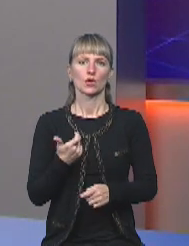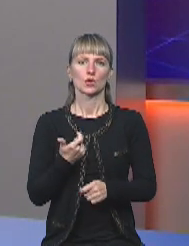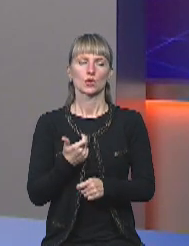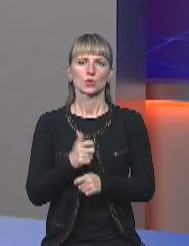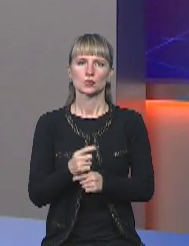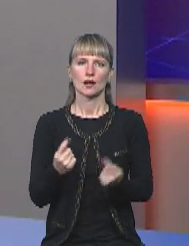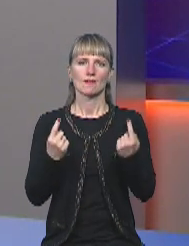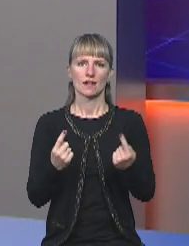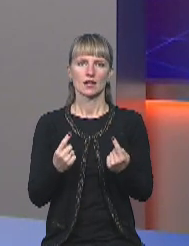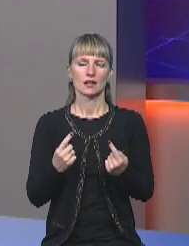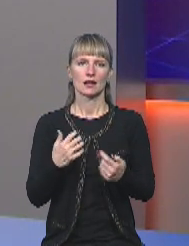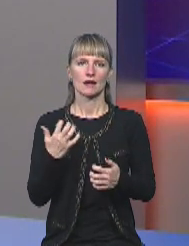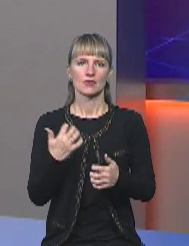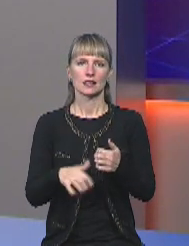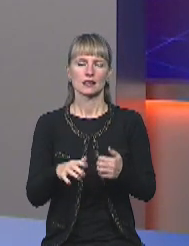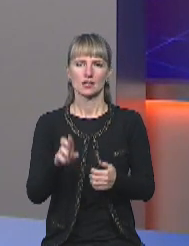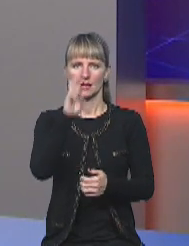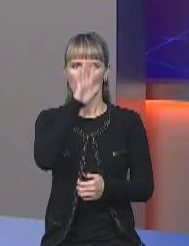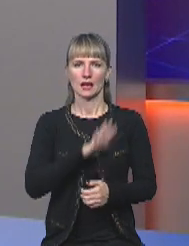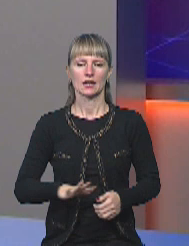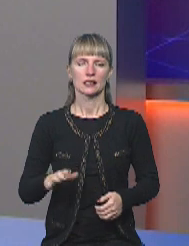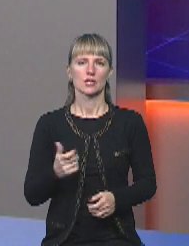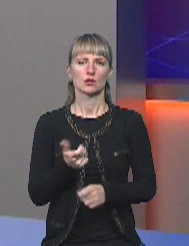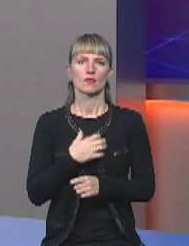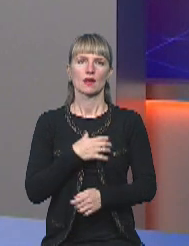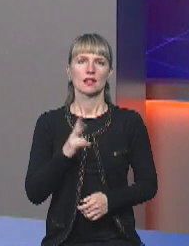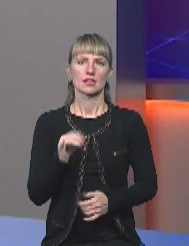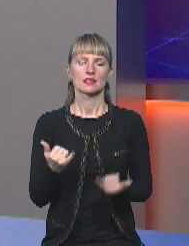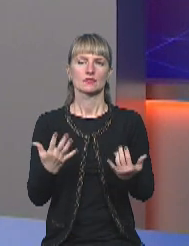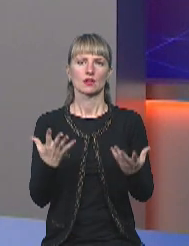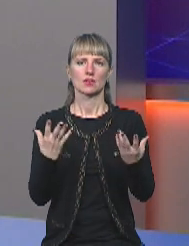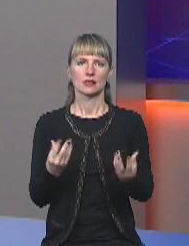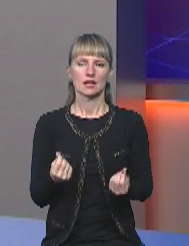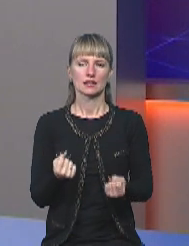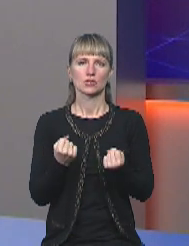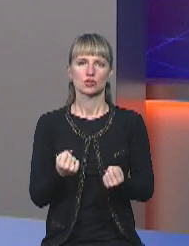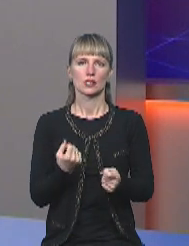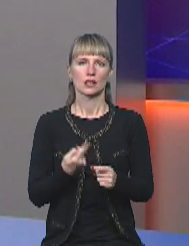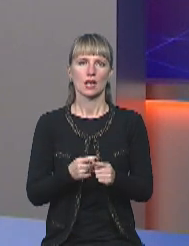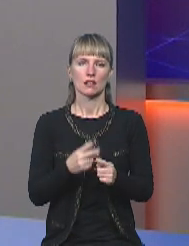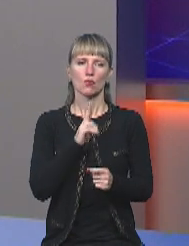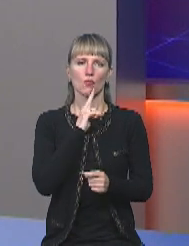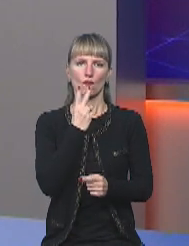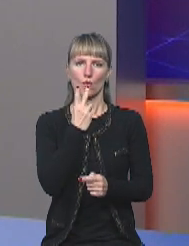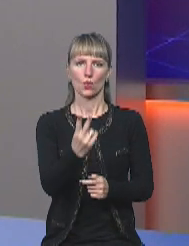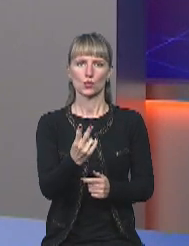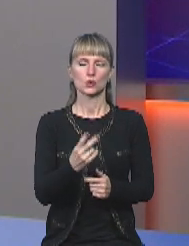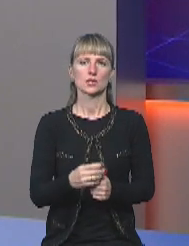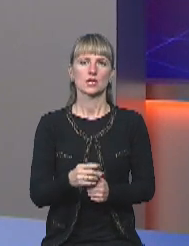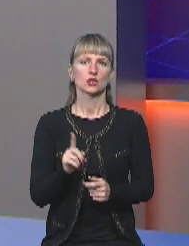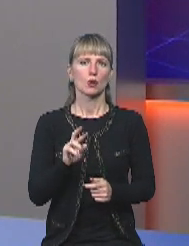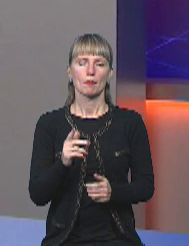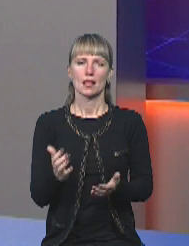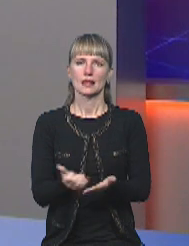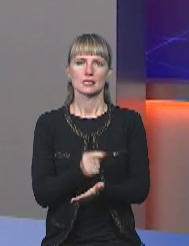країни. Абсолютно. Угу. І дуже, дуже важливо наразі на сьогоднішній день тримати саме це у фокусі, для того, щоб не